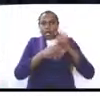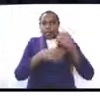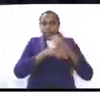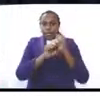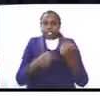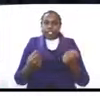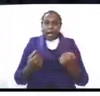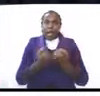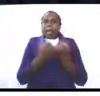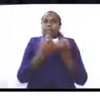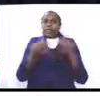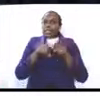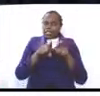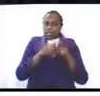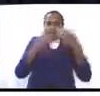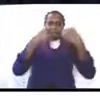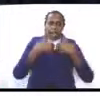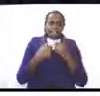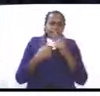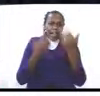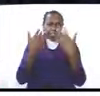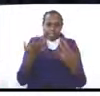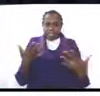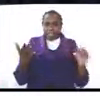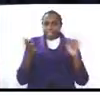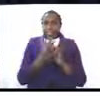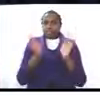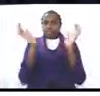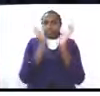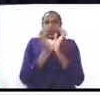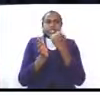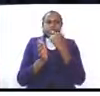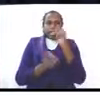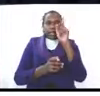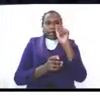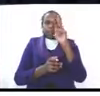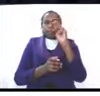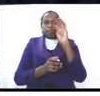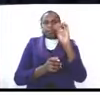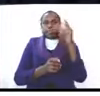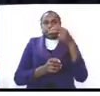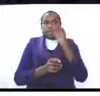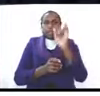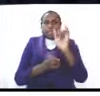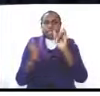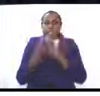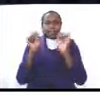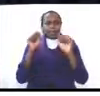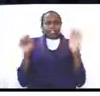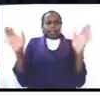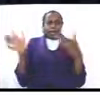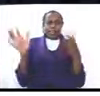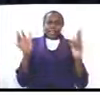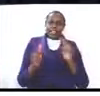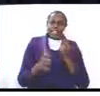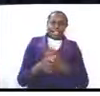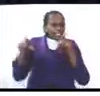kutimiza. Kuna mambo ambayo Paulo aliambia Timotheo, na ndio inaweza kututia nguvu hata